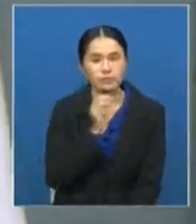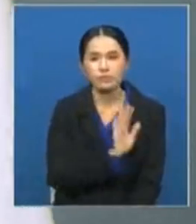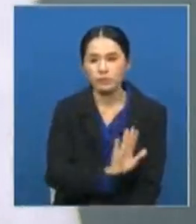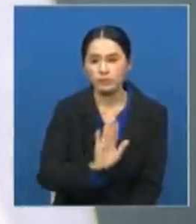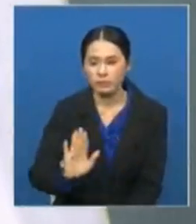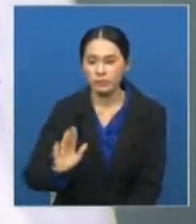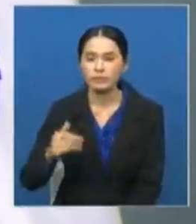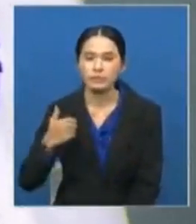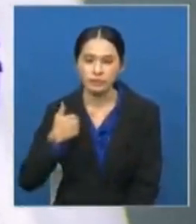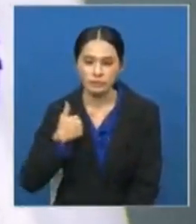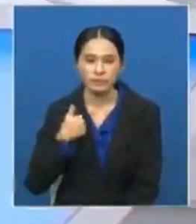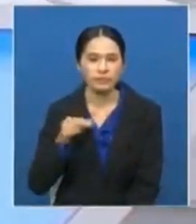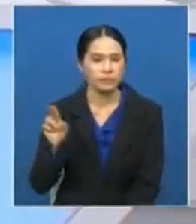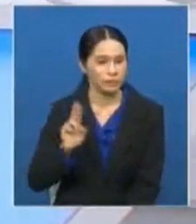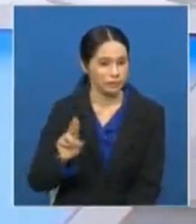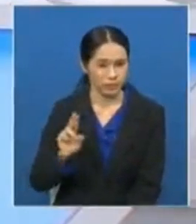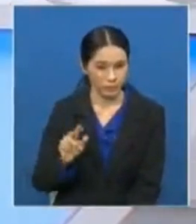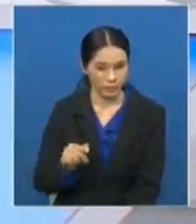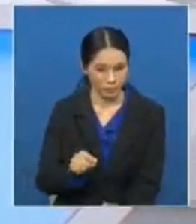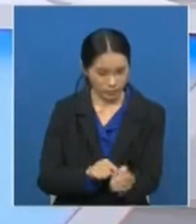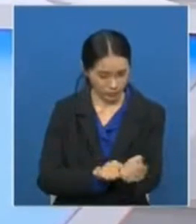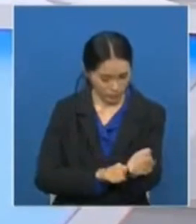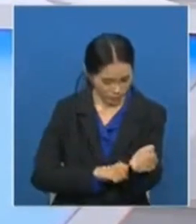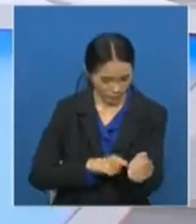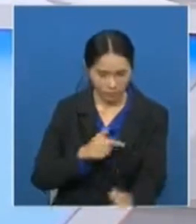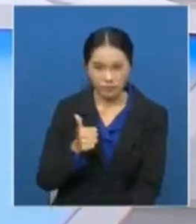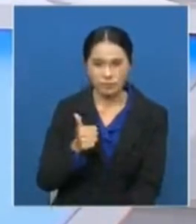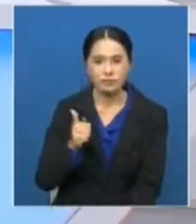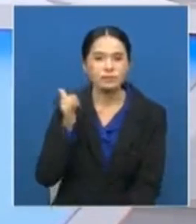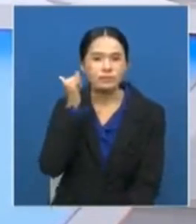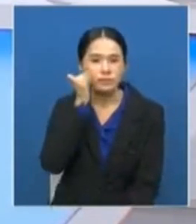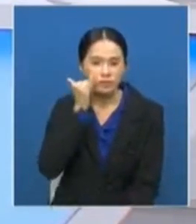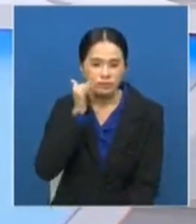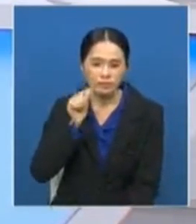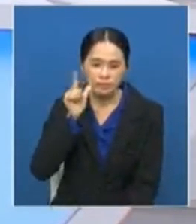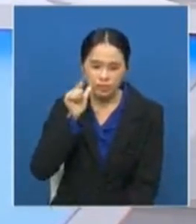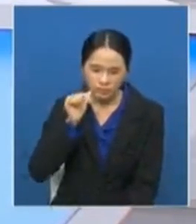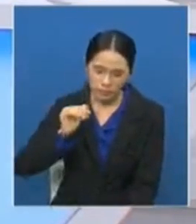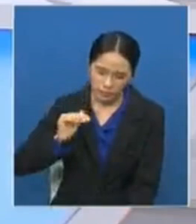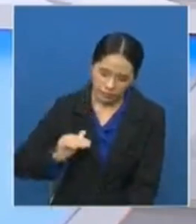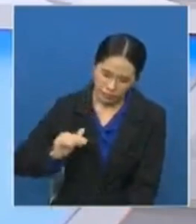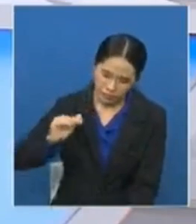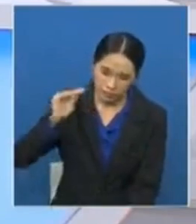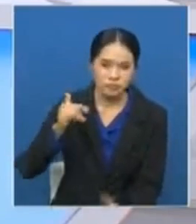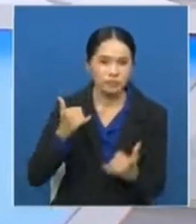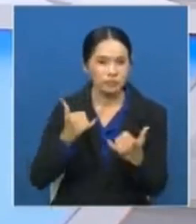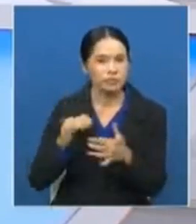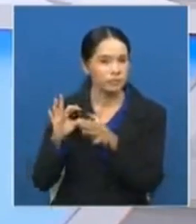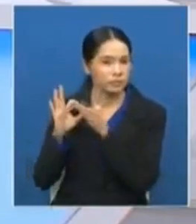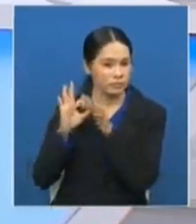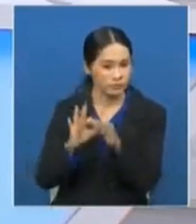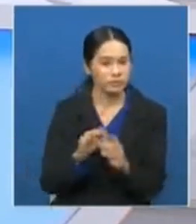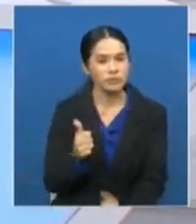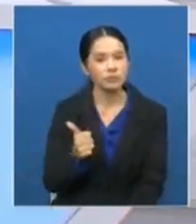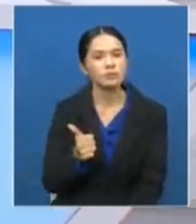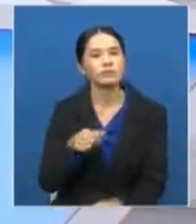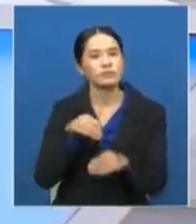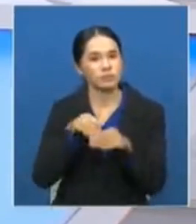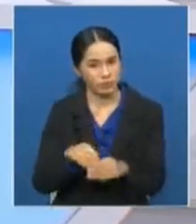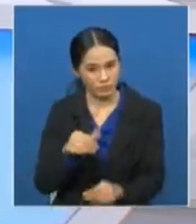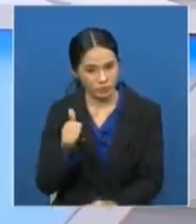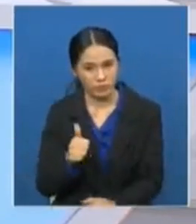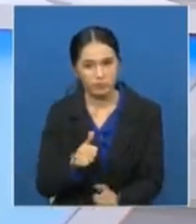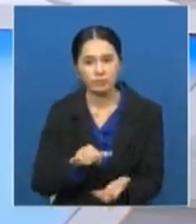แบบนี้ และใช้ทนมากนะ โอ้โห ใช้ตั้งแต่รุ่นยายรุ่นแม่ทุกวันนี้ยังใช้ใส่ได้อยู่เลยน้ำ